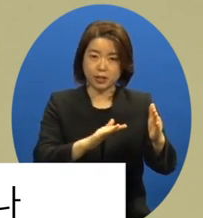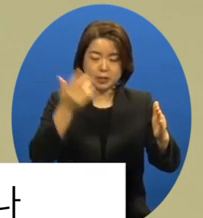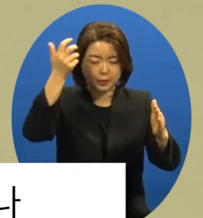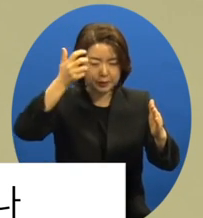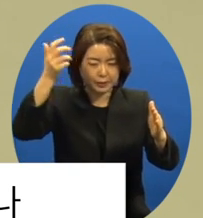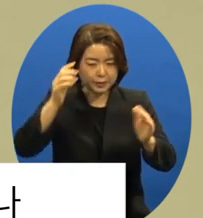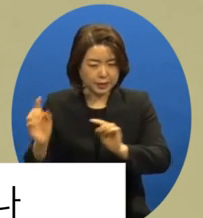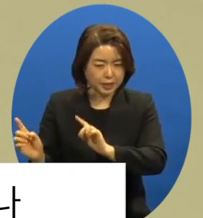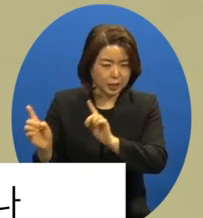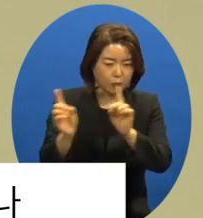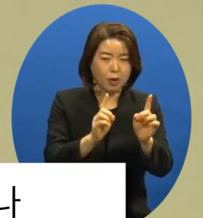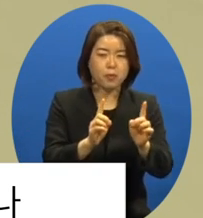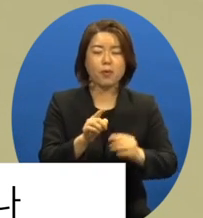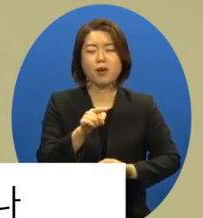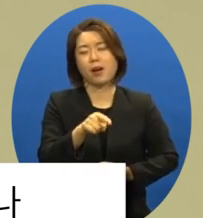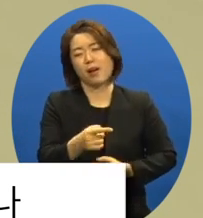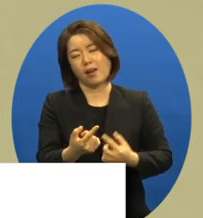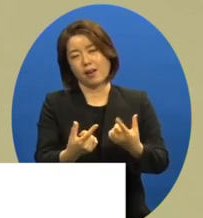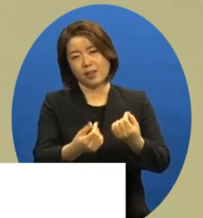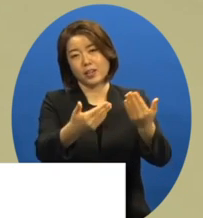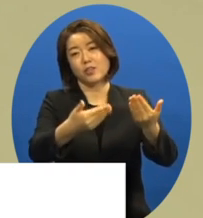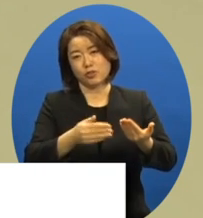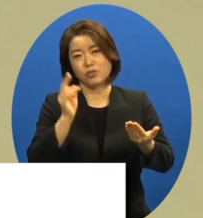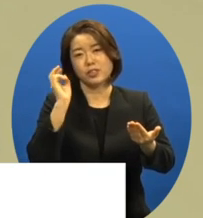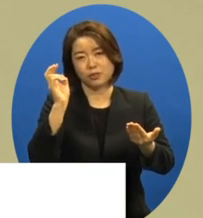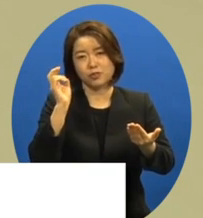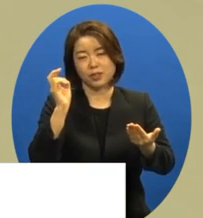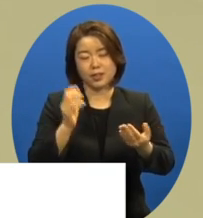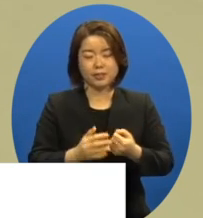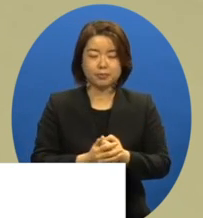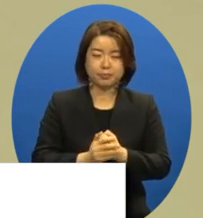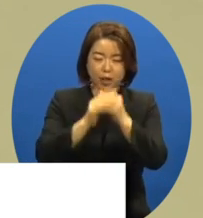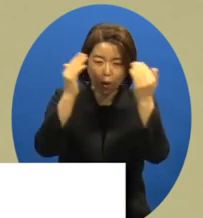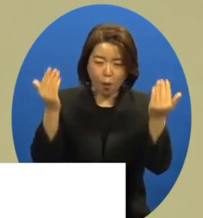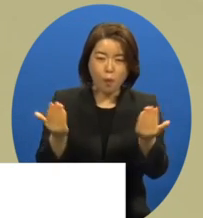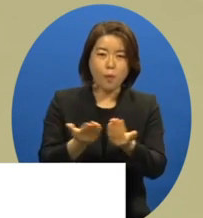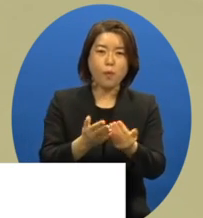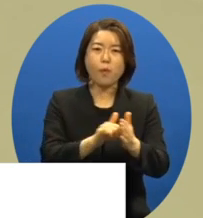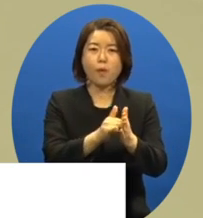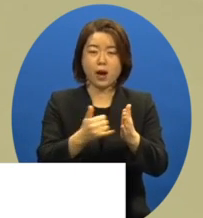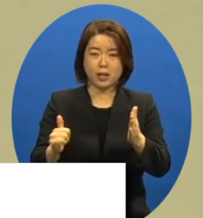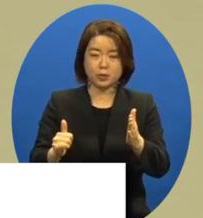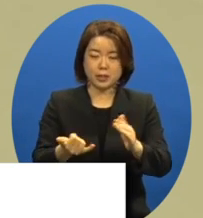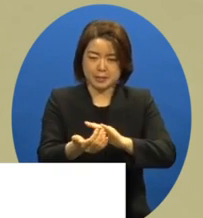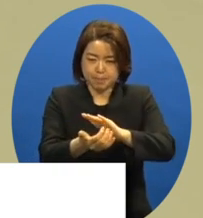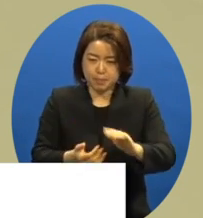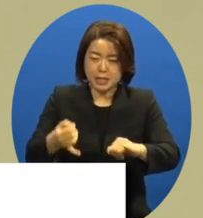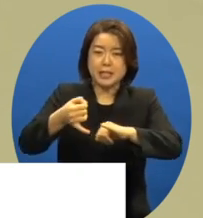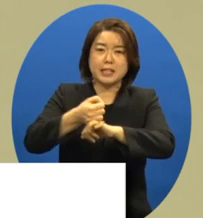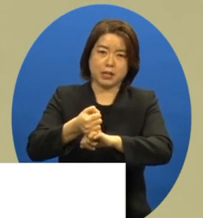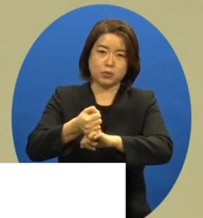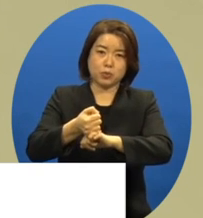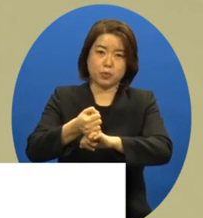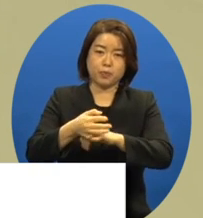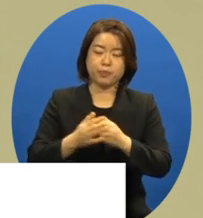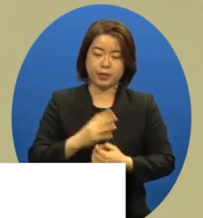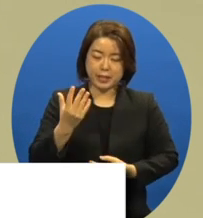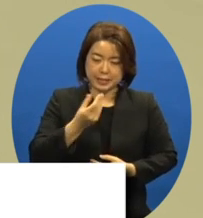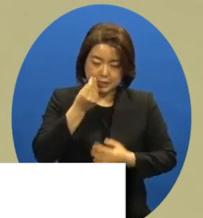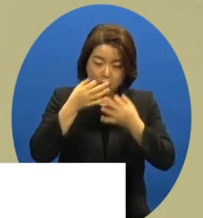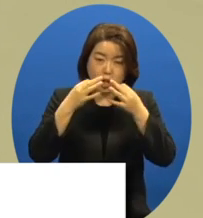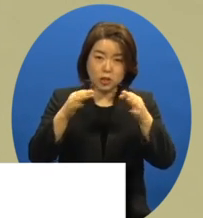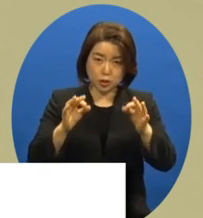회복을 일으켜 주시는구나. 여러분 온 가족들이 미리 약속을 하십시오.